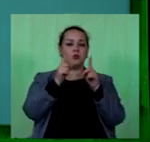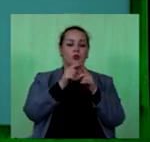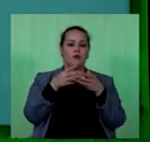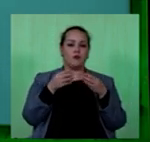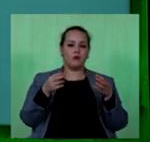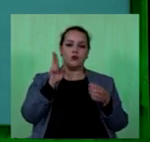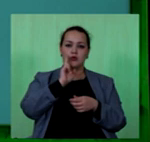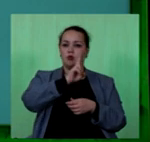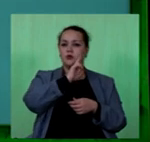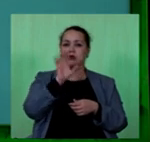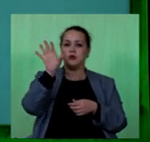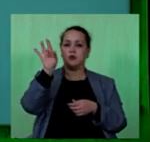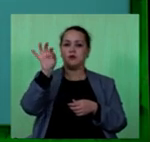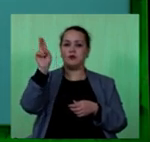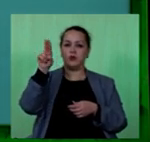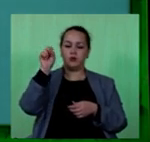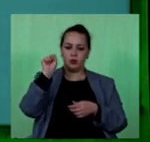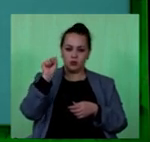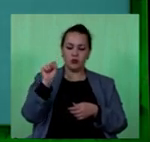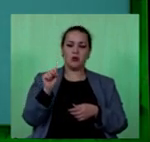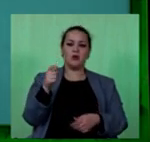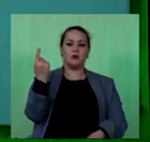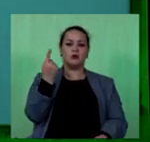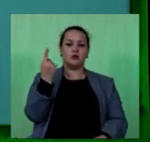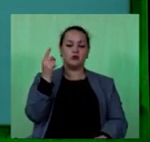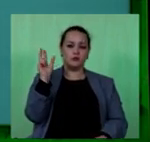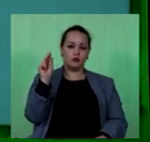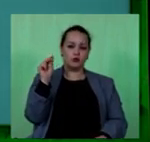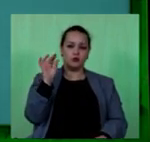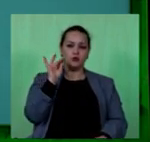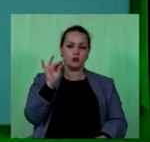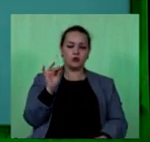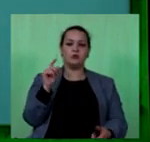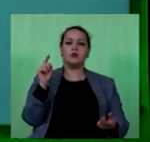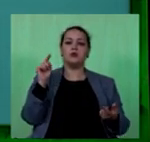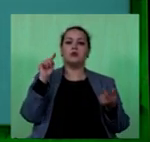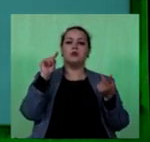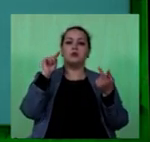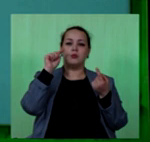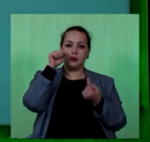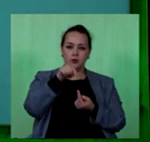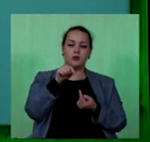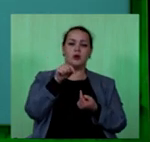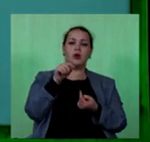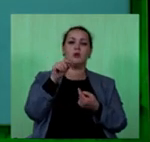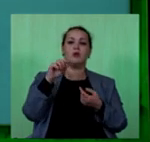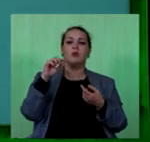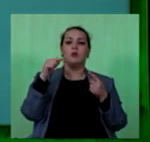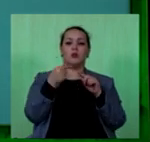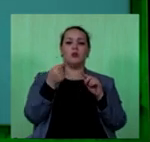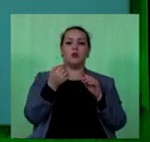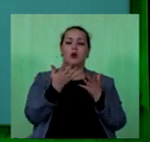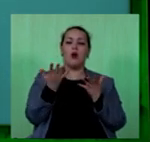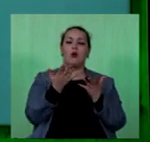женского рода единственного числа и подбираем антоним весна какая позднее